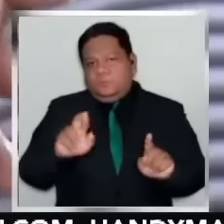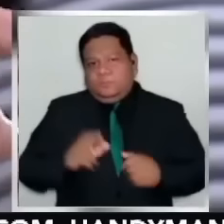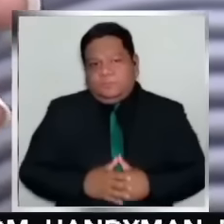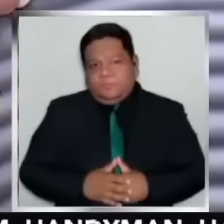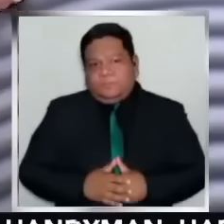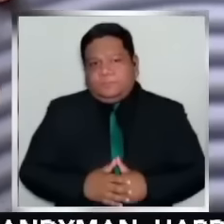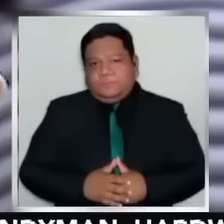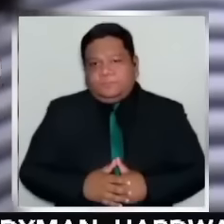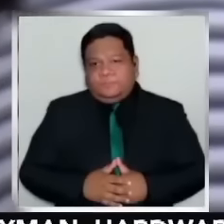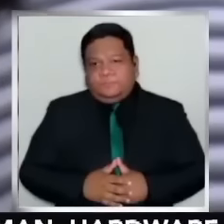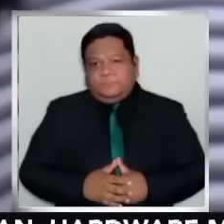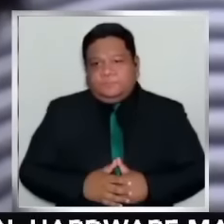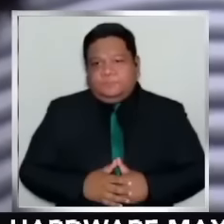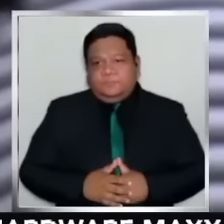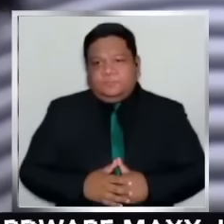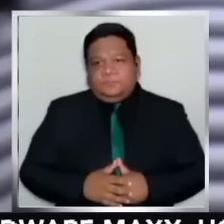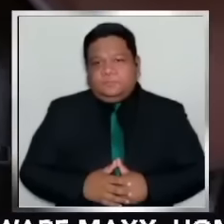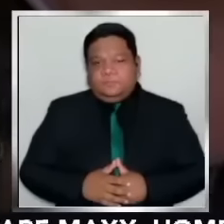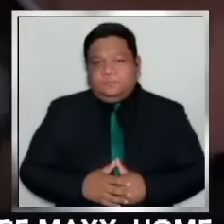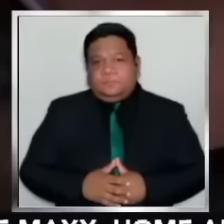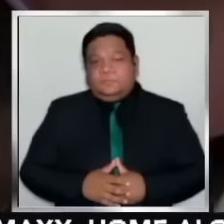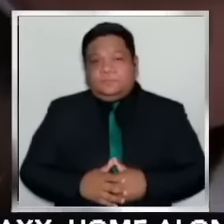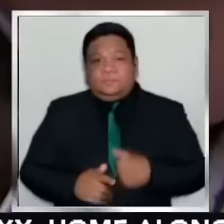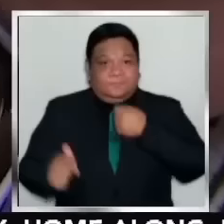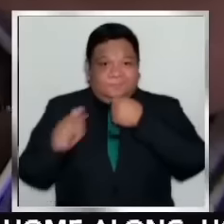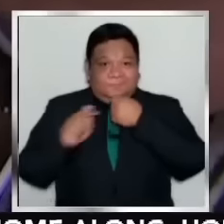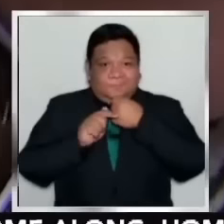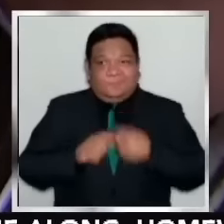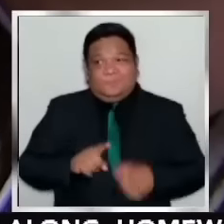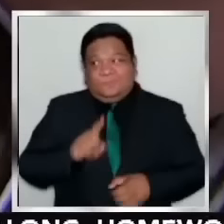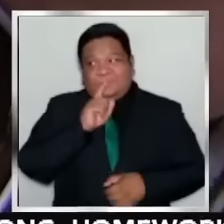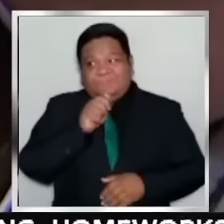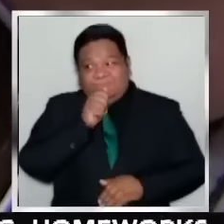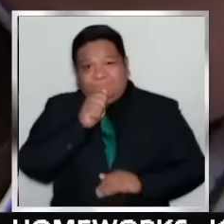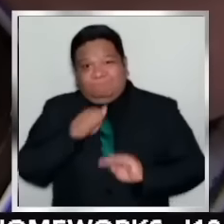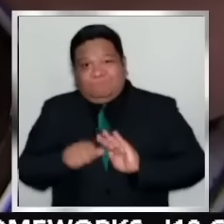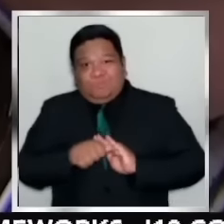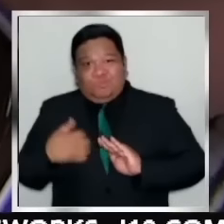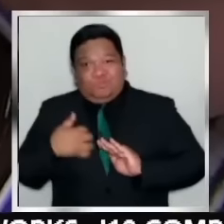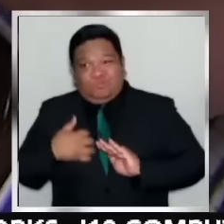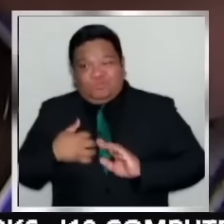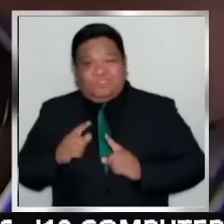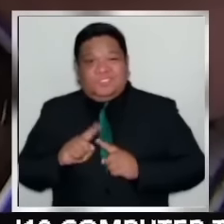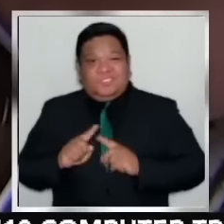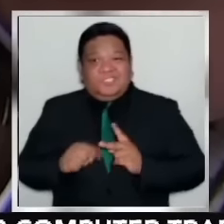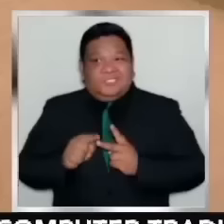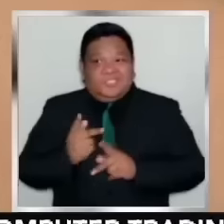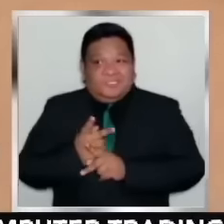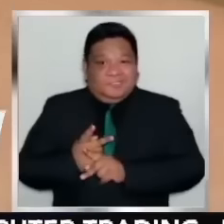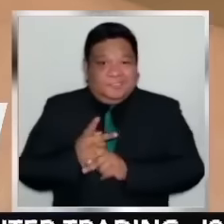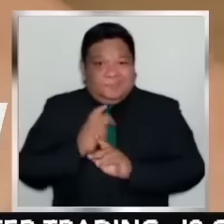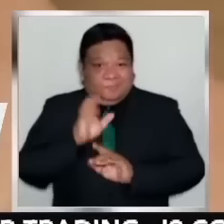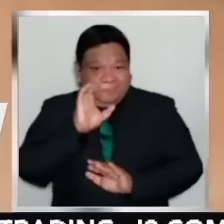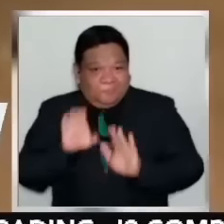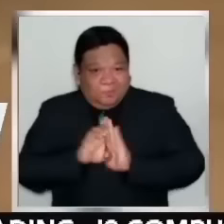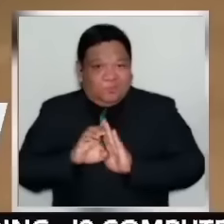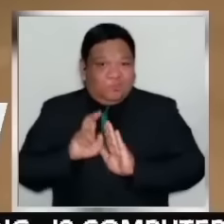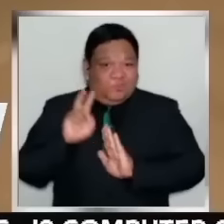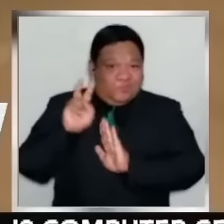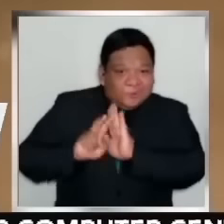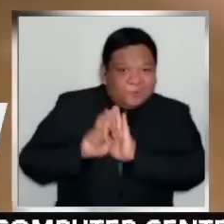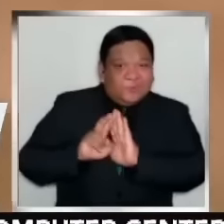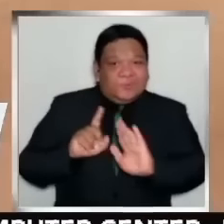Mula sa itinatago-tago mong crush hanggang sa pinakaiingat-ingatan mong litrato at video at